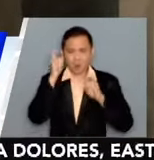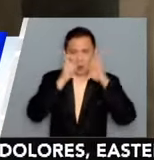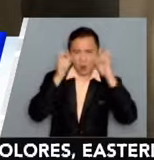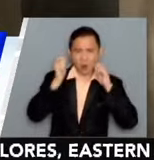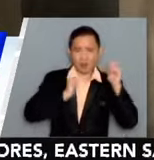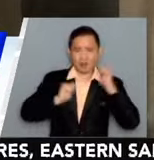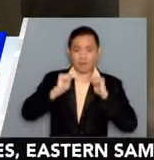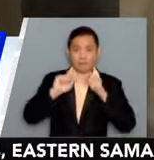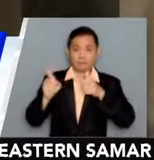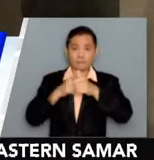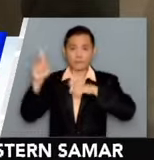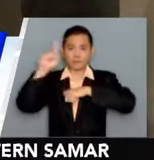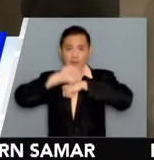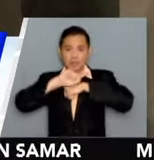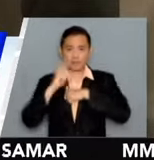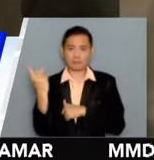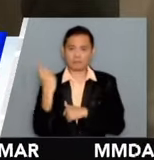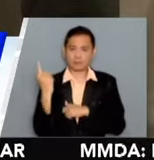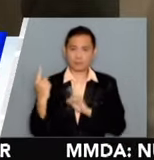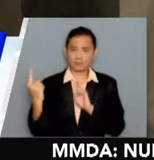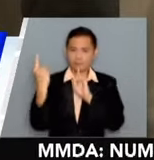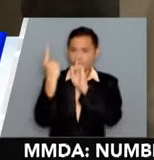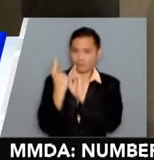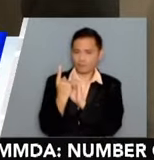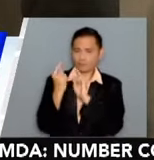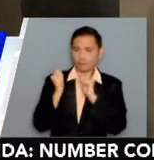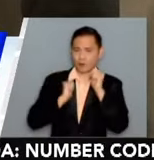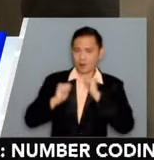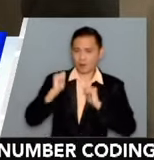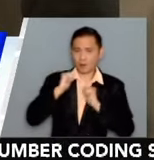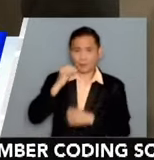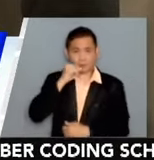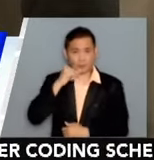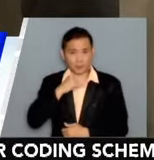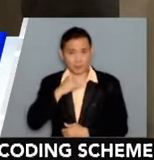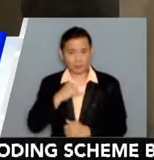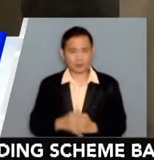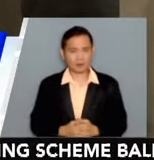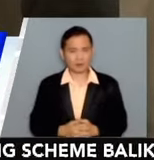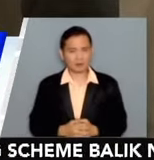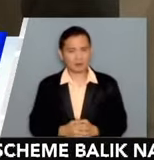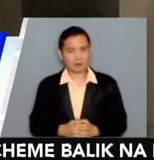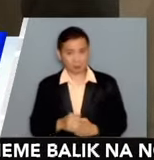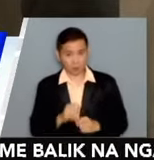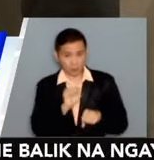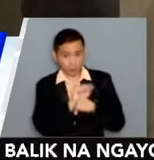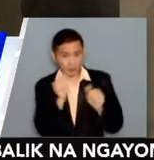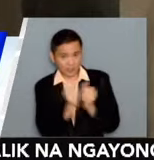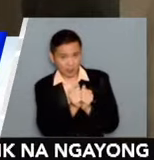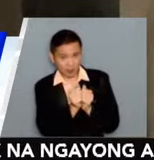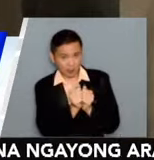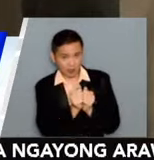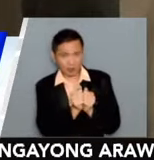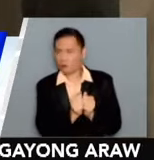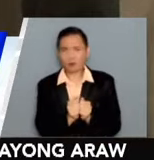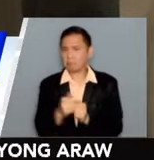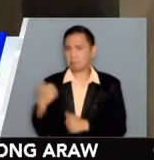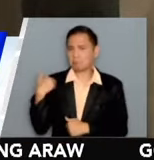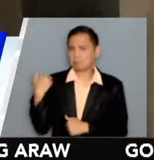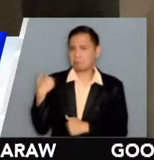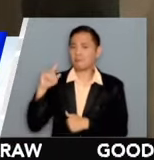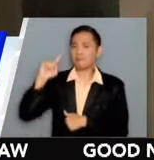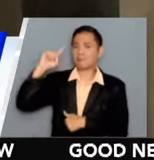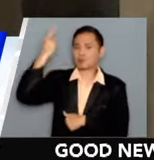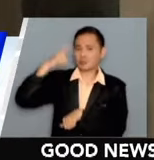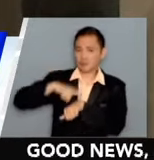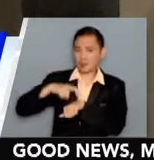Kuya Dennis. Wow. Kahapon. Never pa kayo nag-work ni Dennis? Never, never. First time. So first time? First time. Kaya